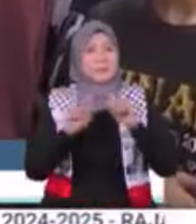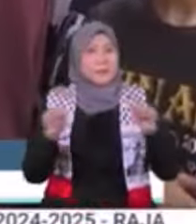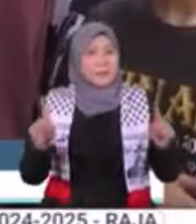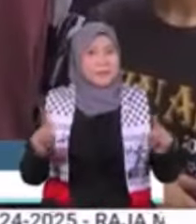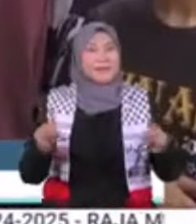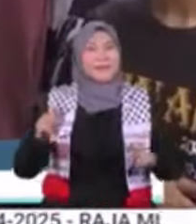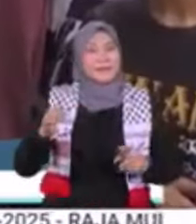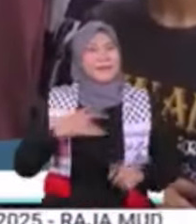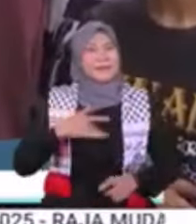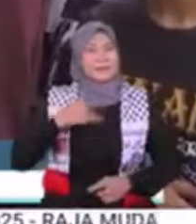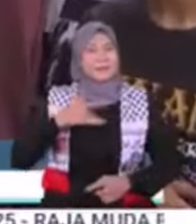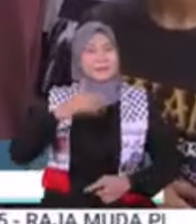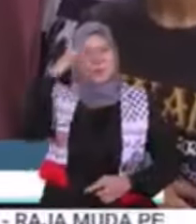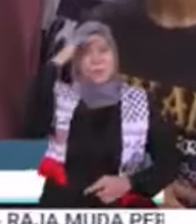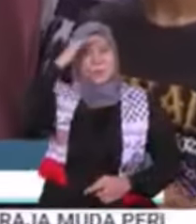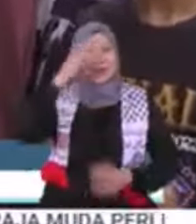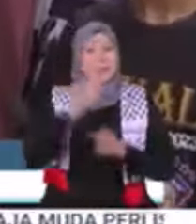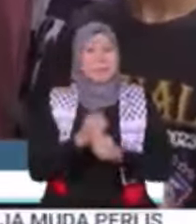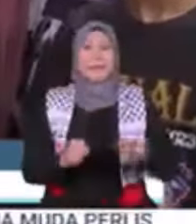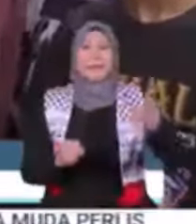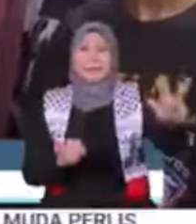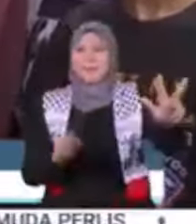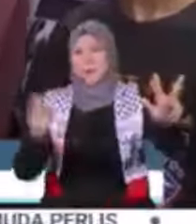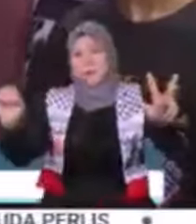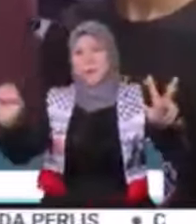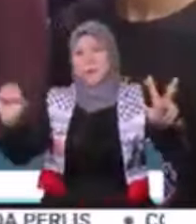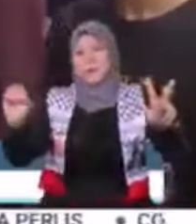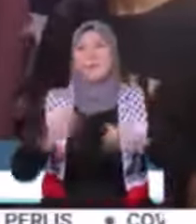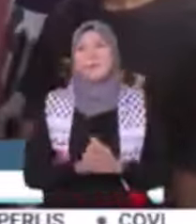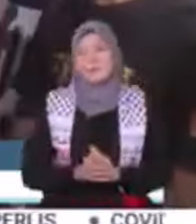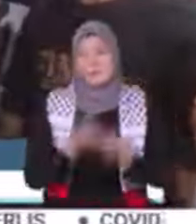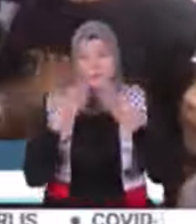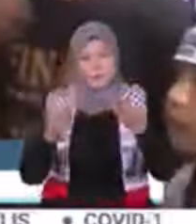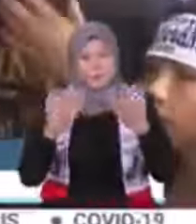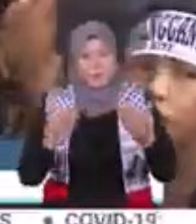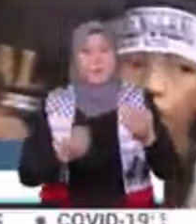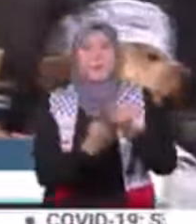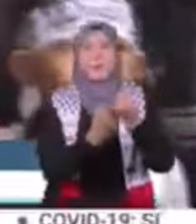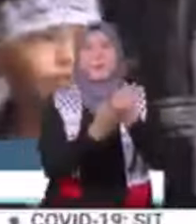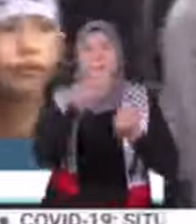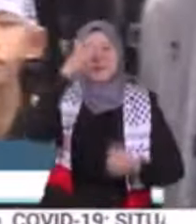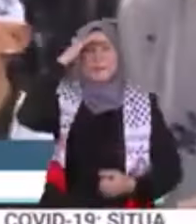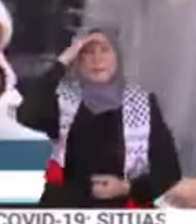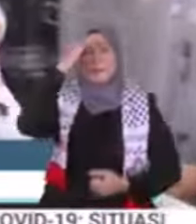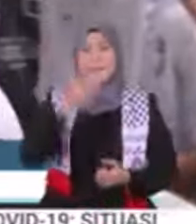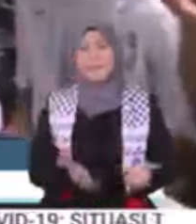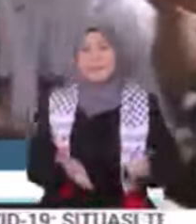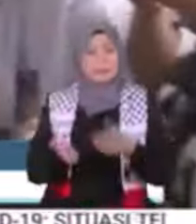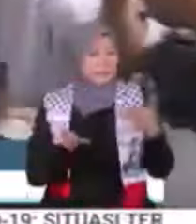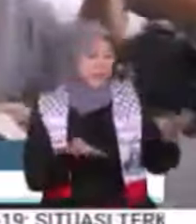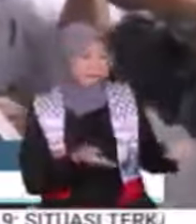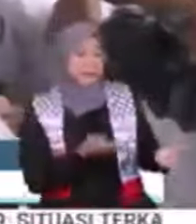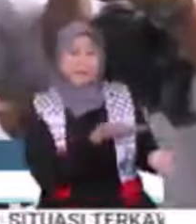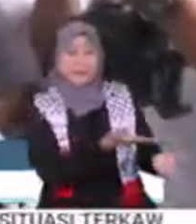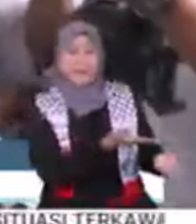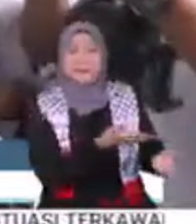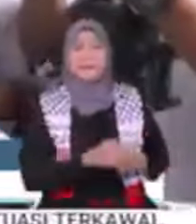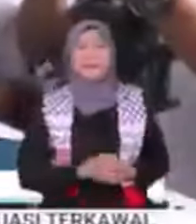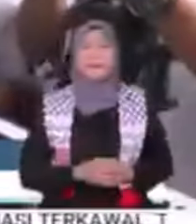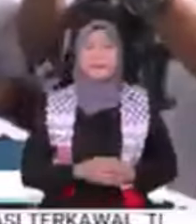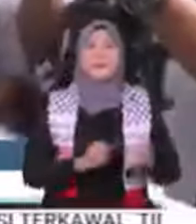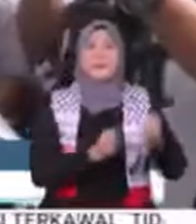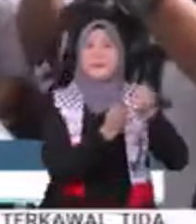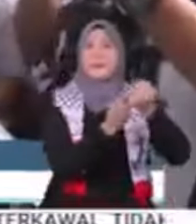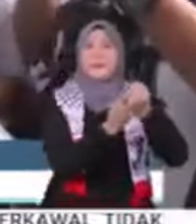saya rasa JDT akan pulang dengan 3-0. Baik, terima kasih penyokong-penyokong JDT. Dan di sebelah kiri saya pula